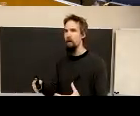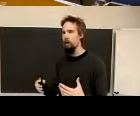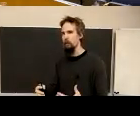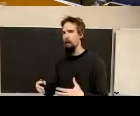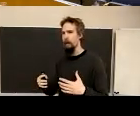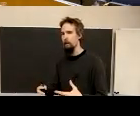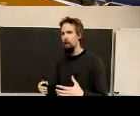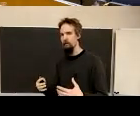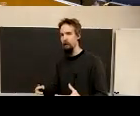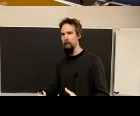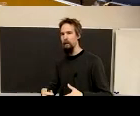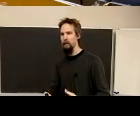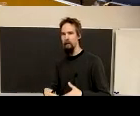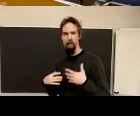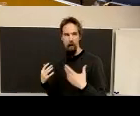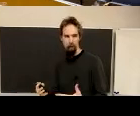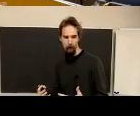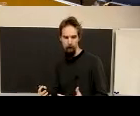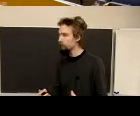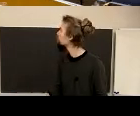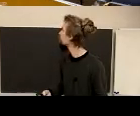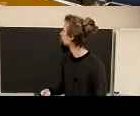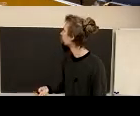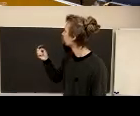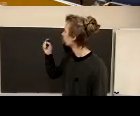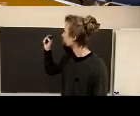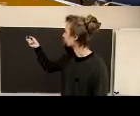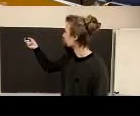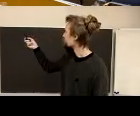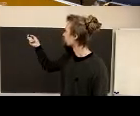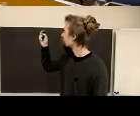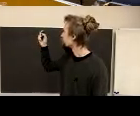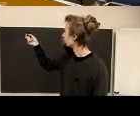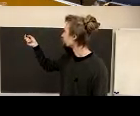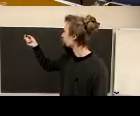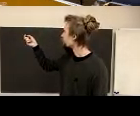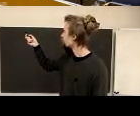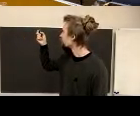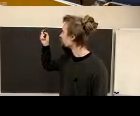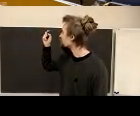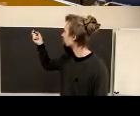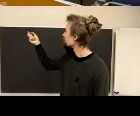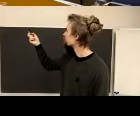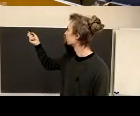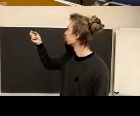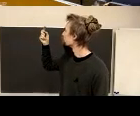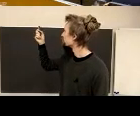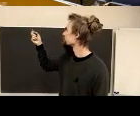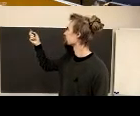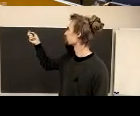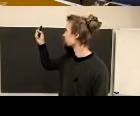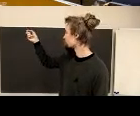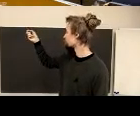jotenkin avaudutaan enemmän asioiden itseisarvolle. Ja sitten toisekseen niin kun linkittäisin, että myös